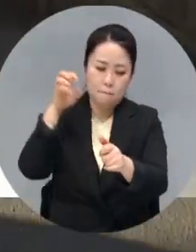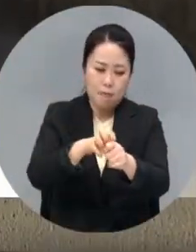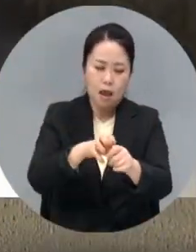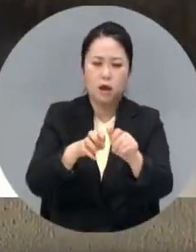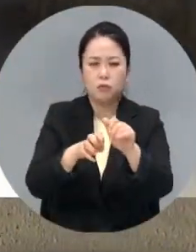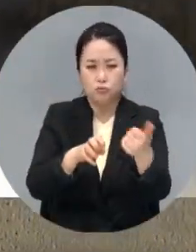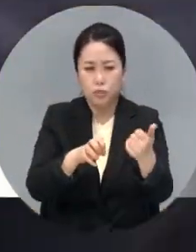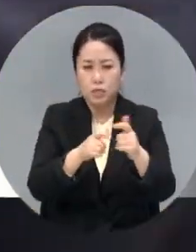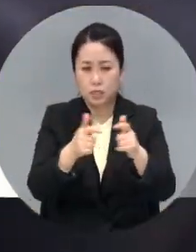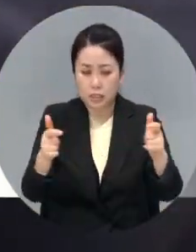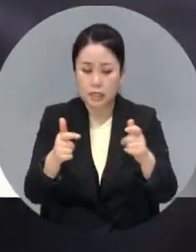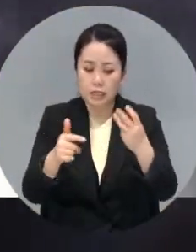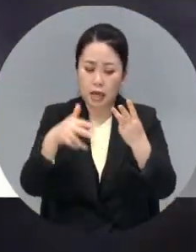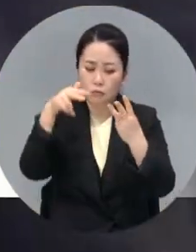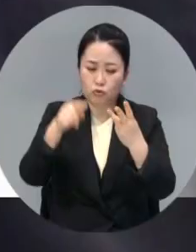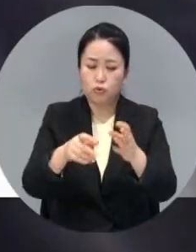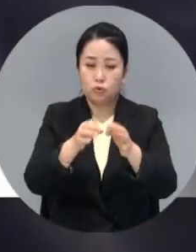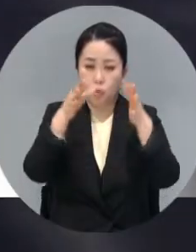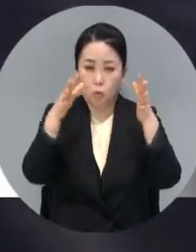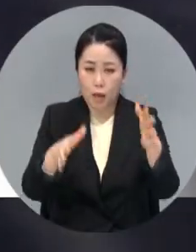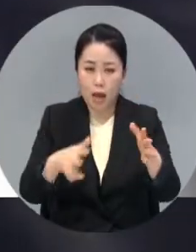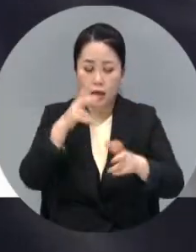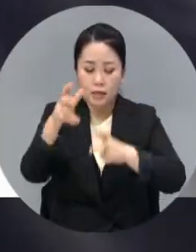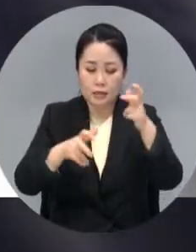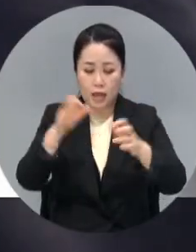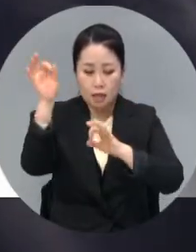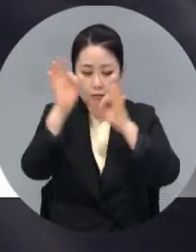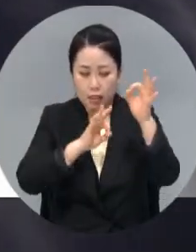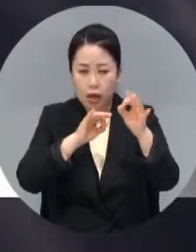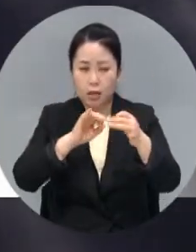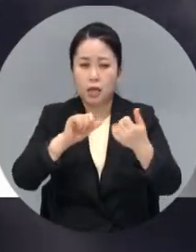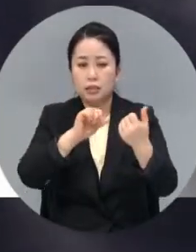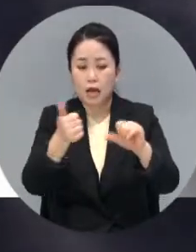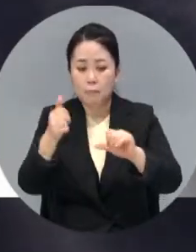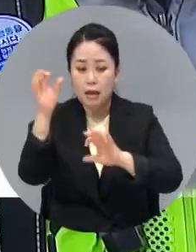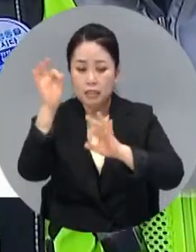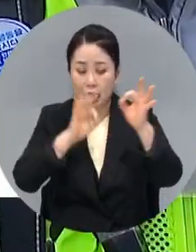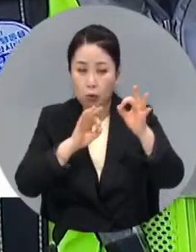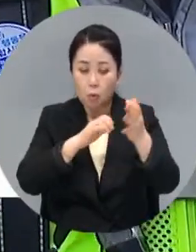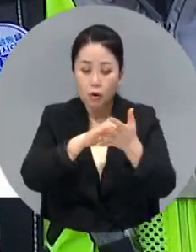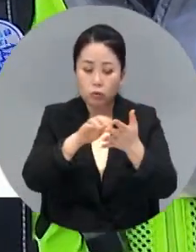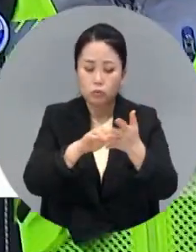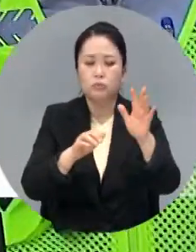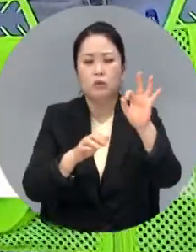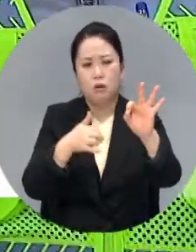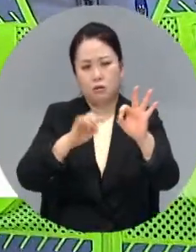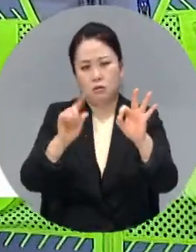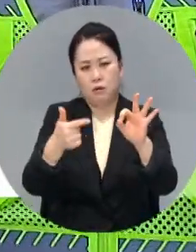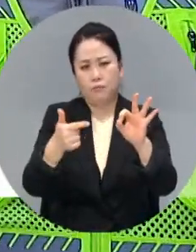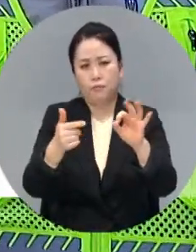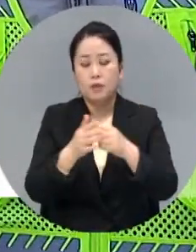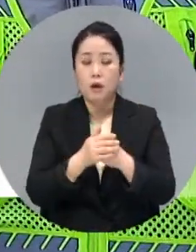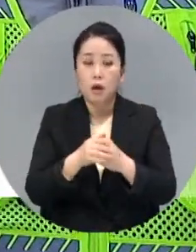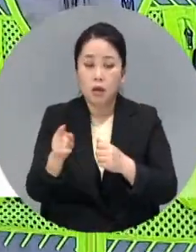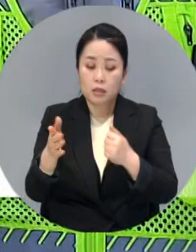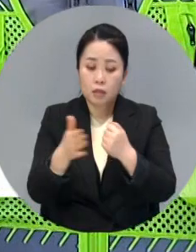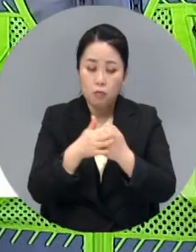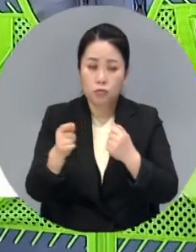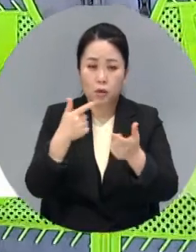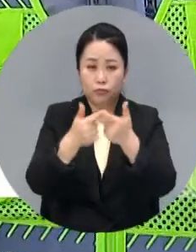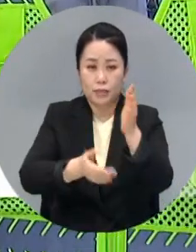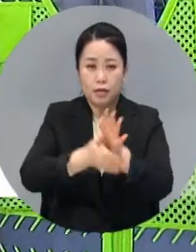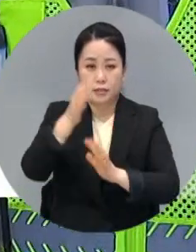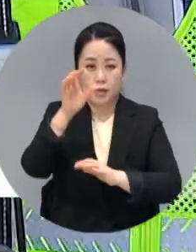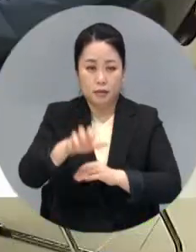동안 부산에서만 산업재해 사망 사고가 10건 발생한 것으로 나타났습니다. 이에 따라 부산시는